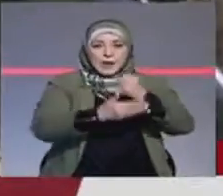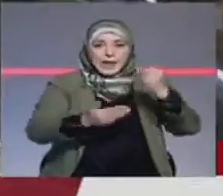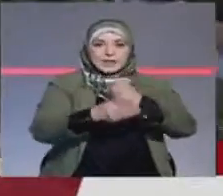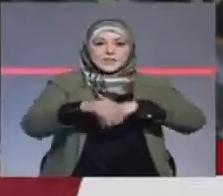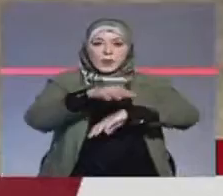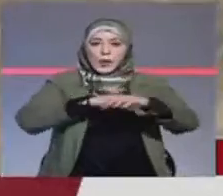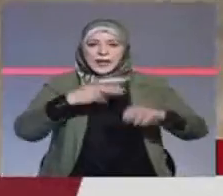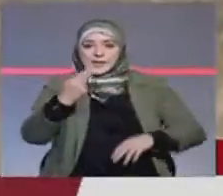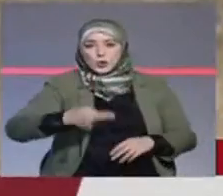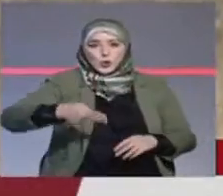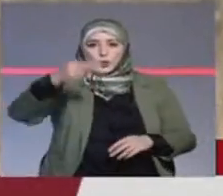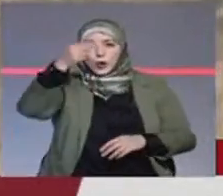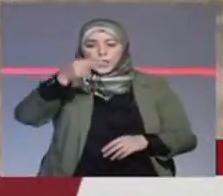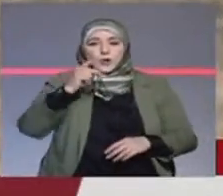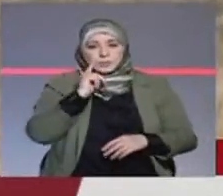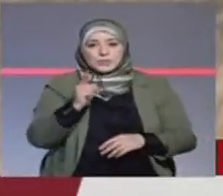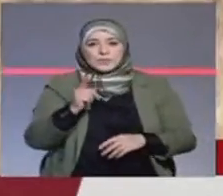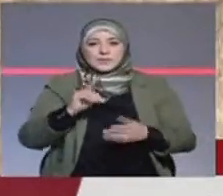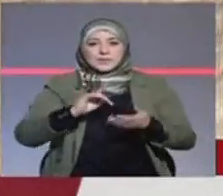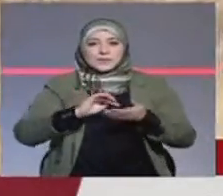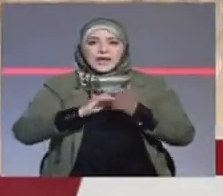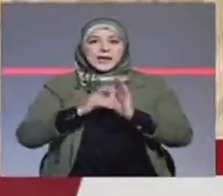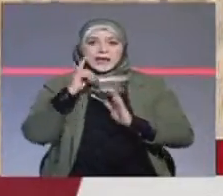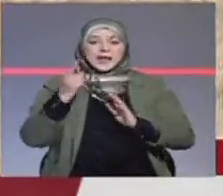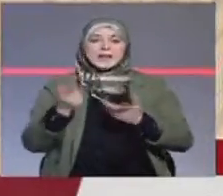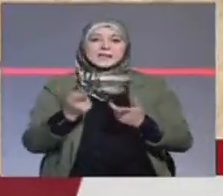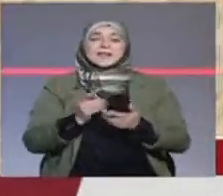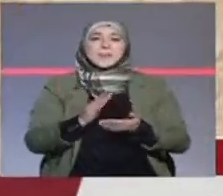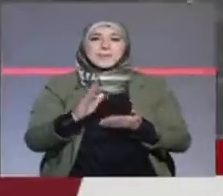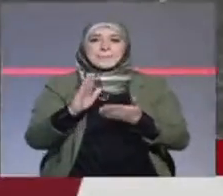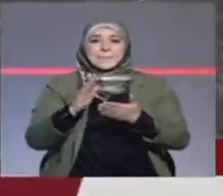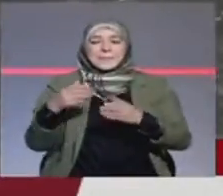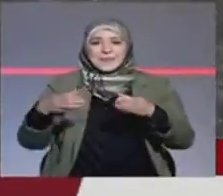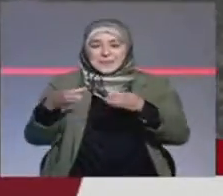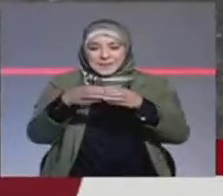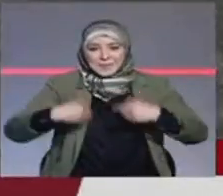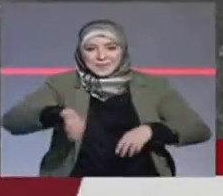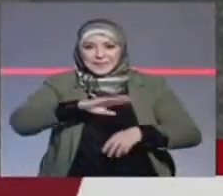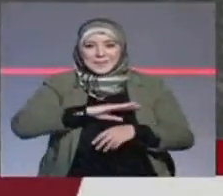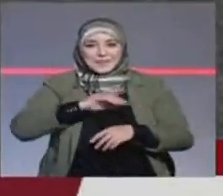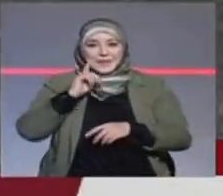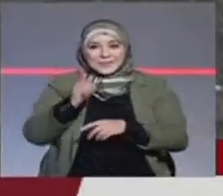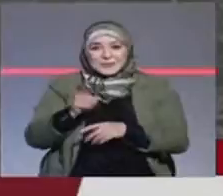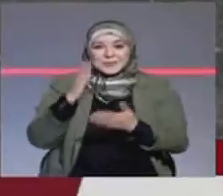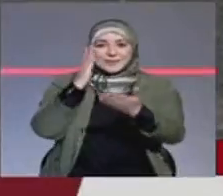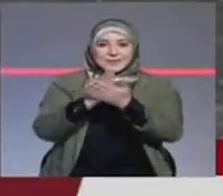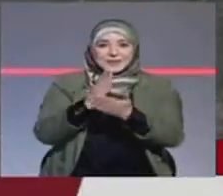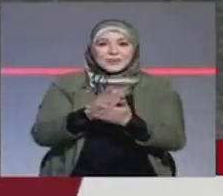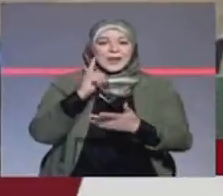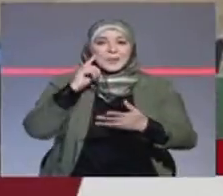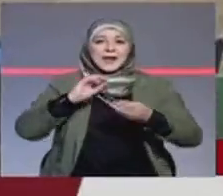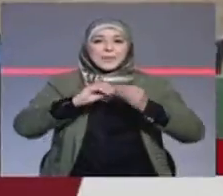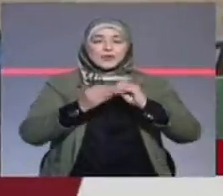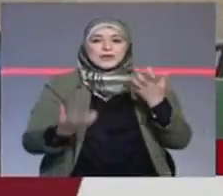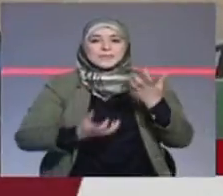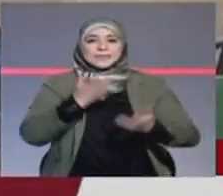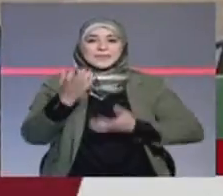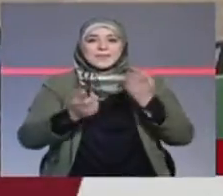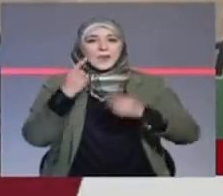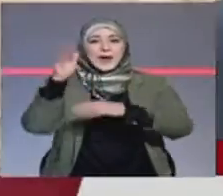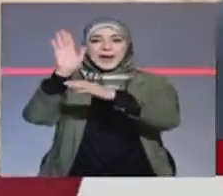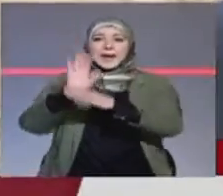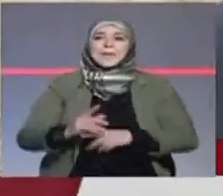ولايات الشمال الغربي، تعمل عديد الأطراف على تنفيذ الاستراتيجيات التي تم وضعها للتوقي من الحرائق وحماية